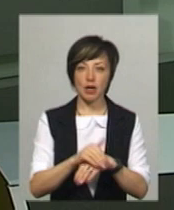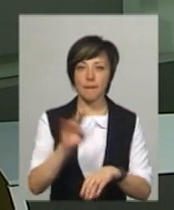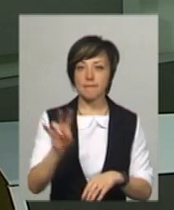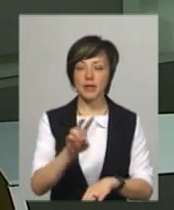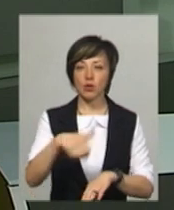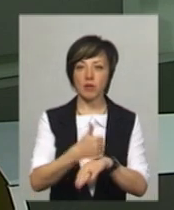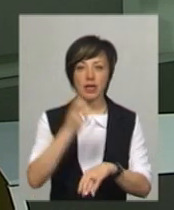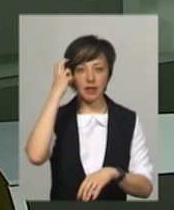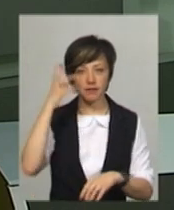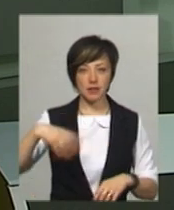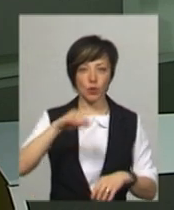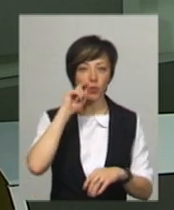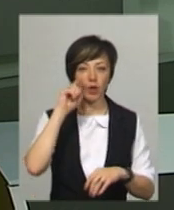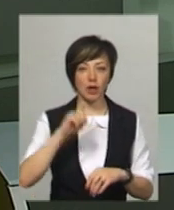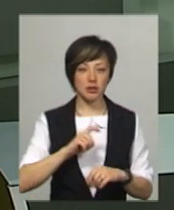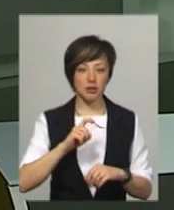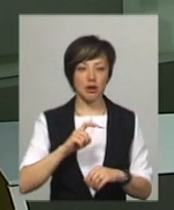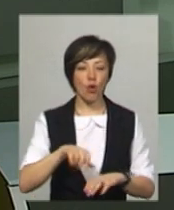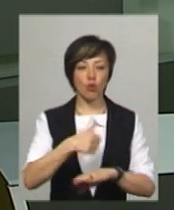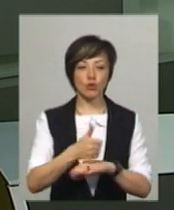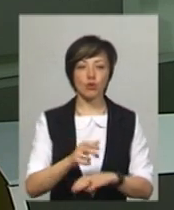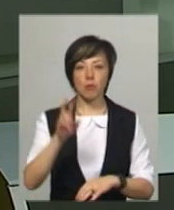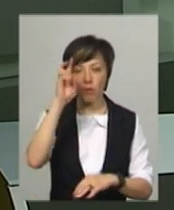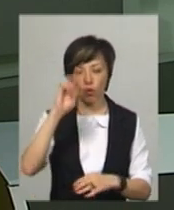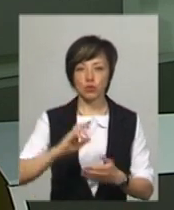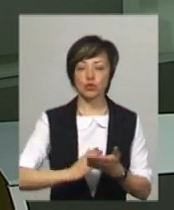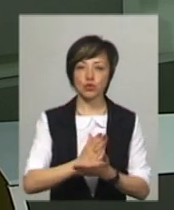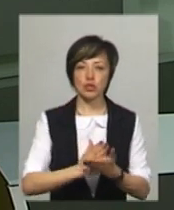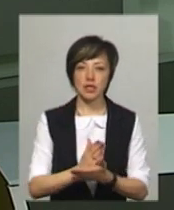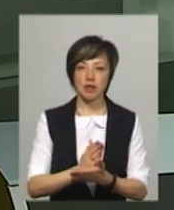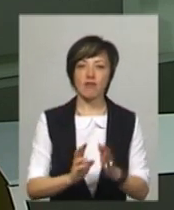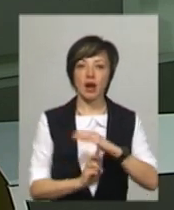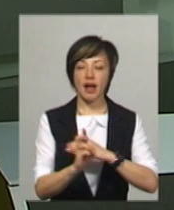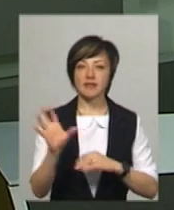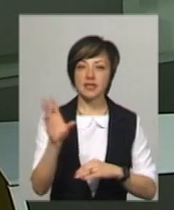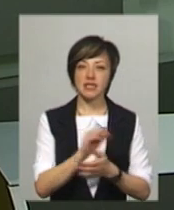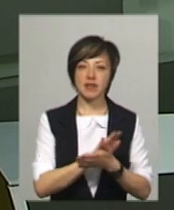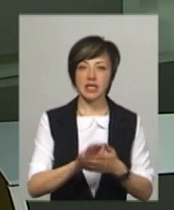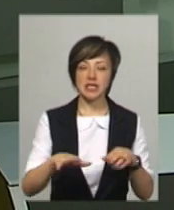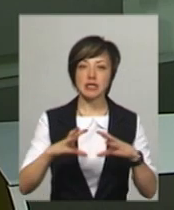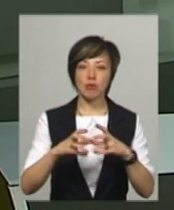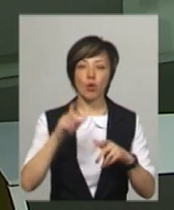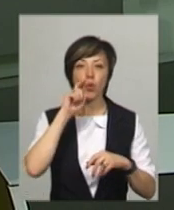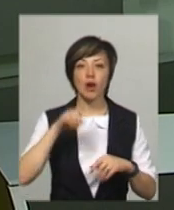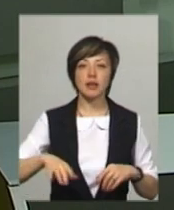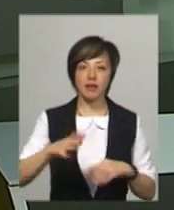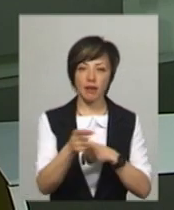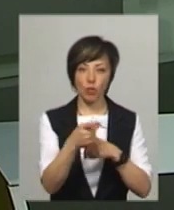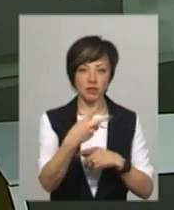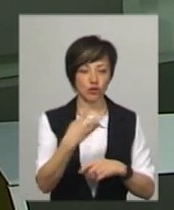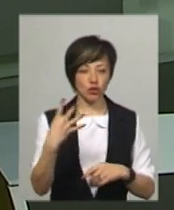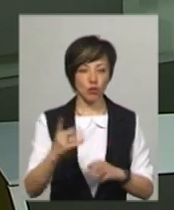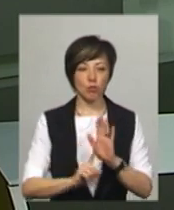митрополит Київський і всієї України Епіфаній очолить богослужіння у храмі всіх святих землі української на вулиці Тернопільській,